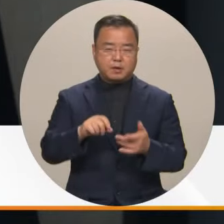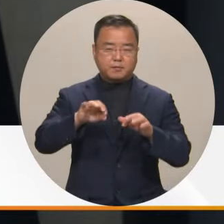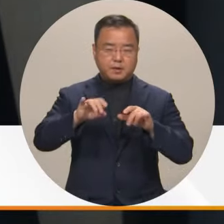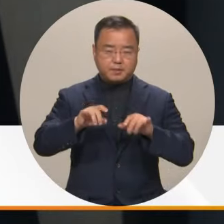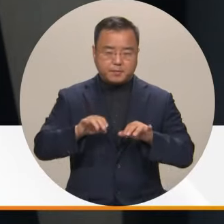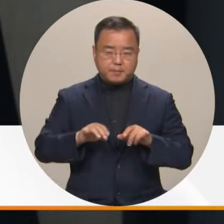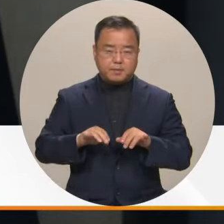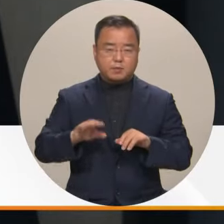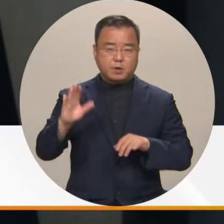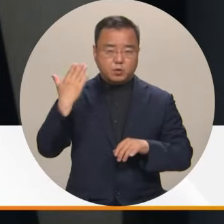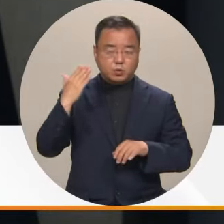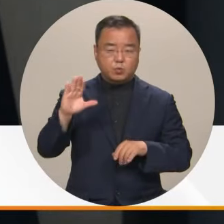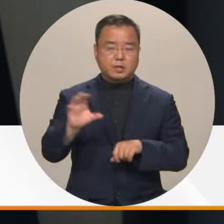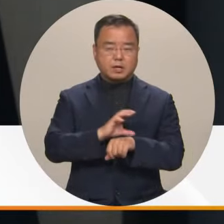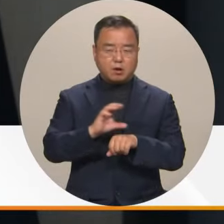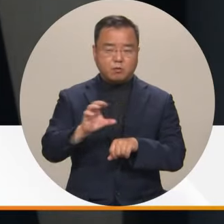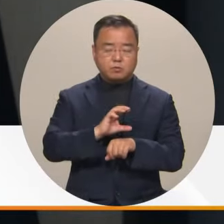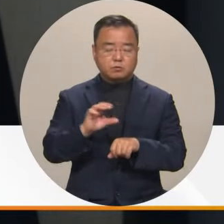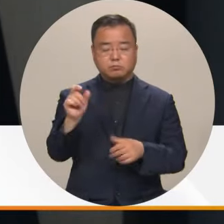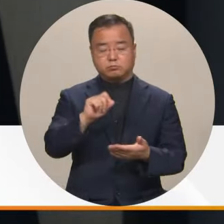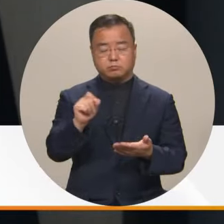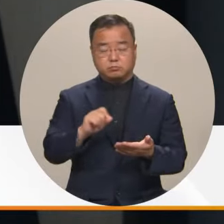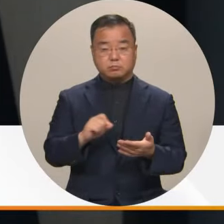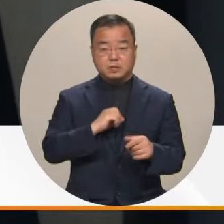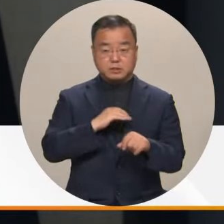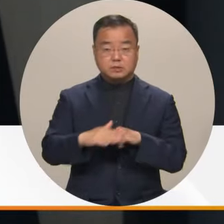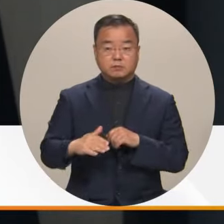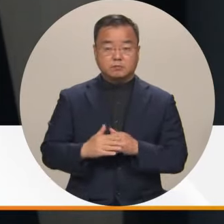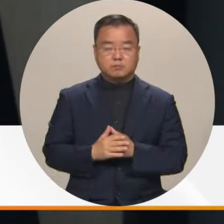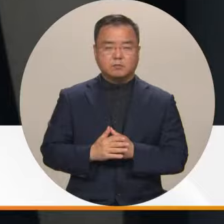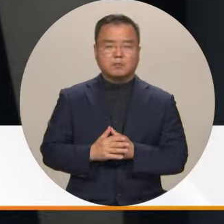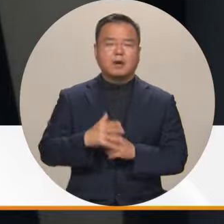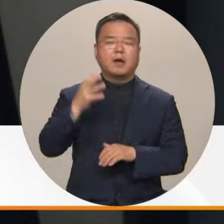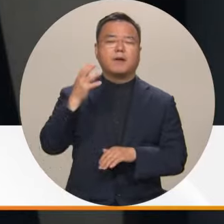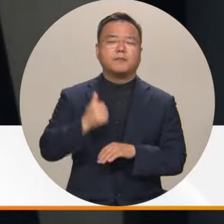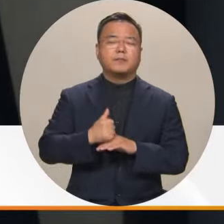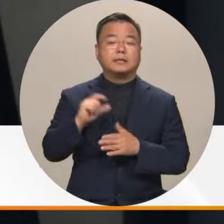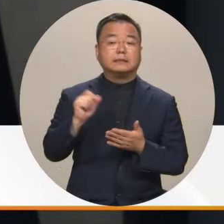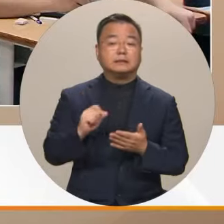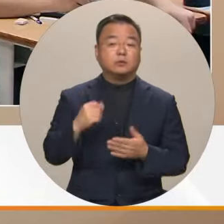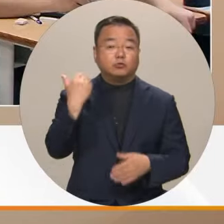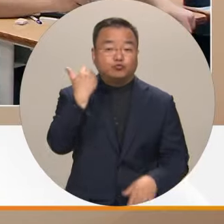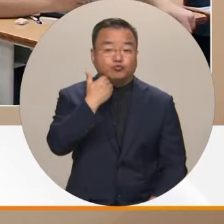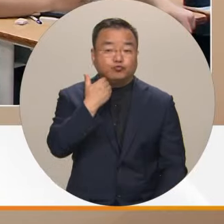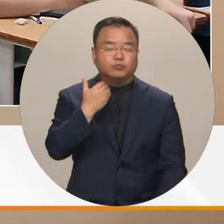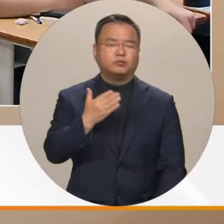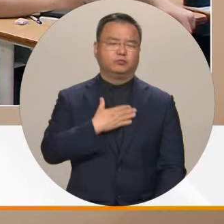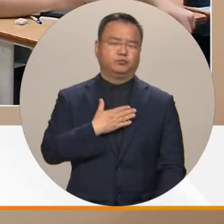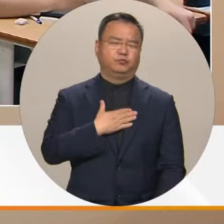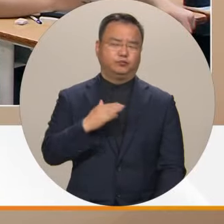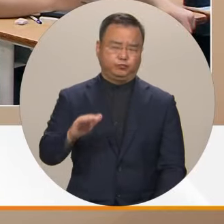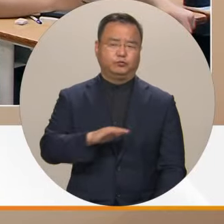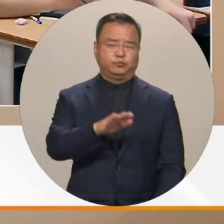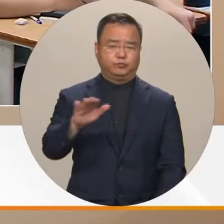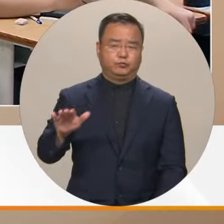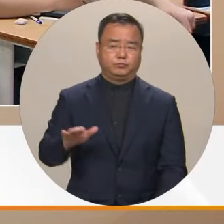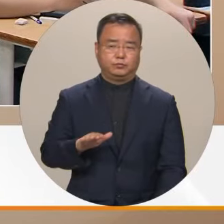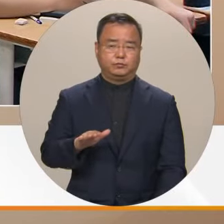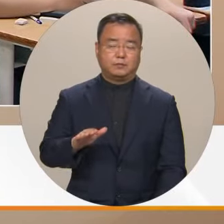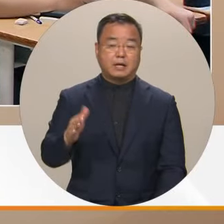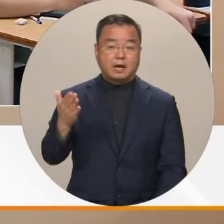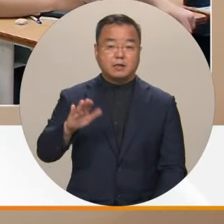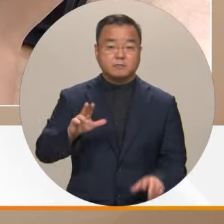썼다 이제는 컴퓨터를 사용해서 썼는데 결국 쓰는 건 우리 자신이었습니다 그러나 이제는